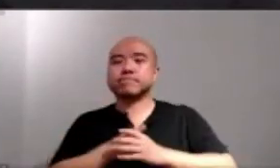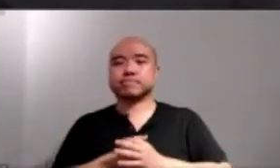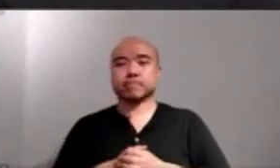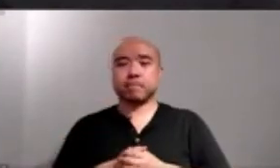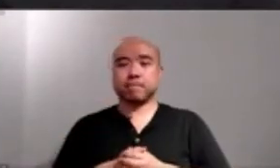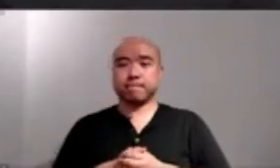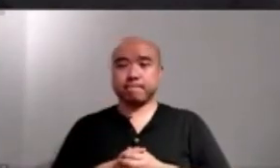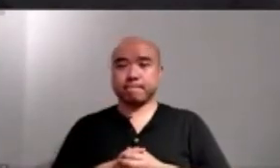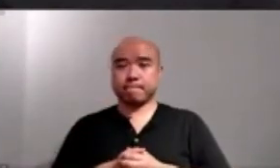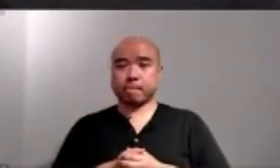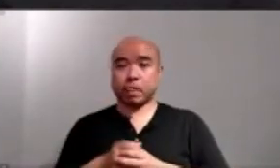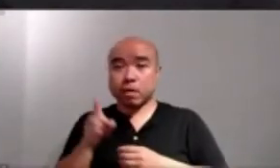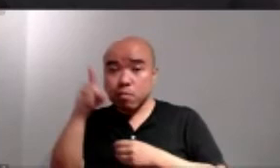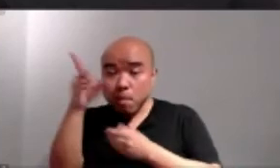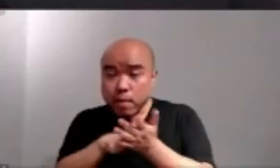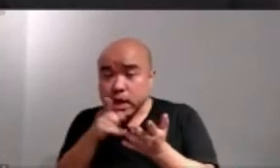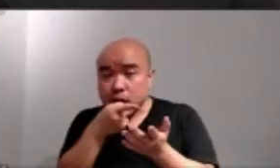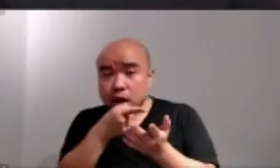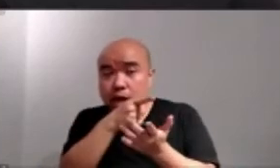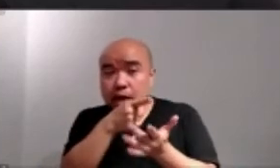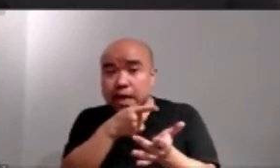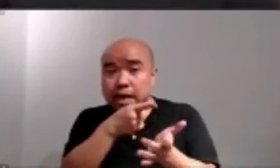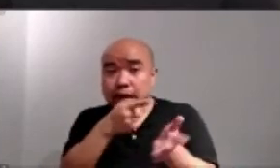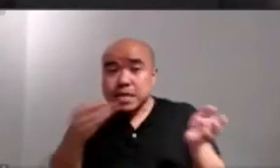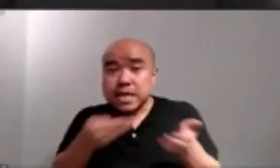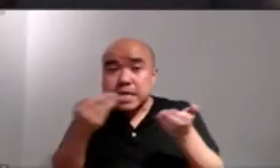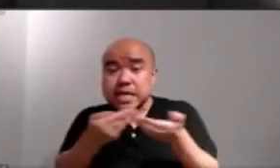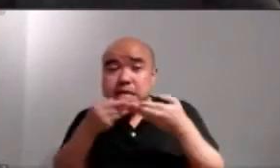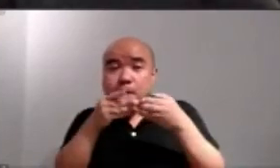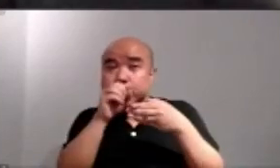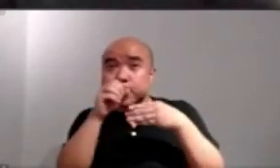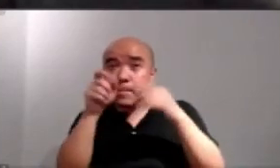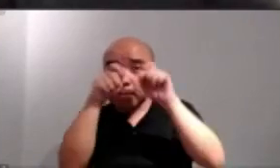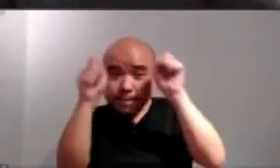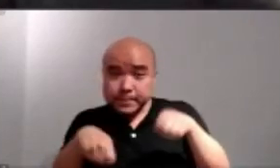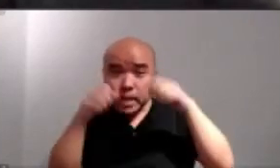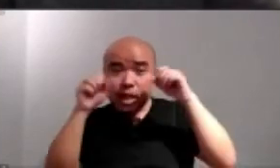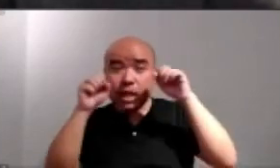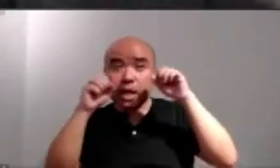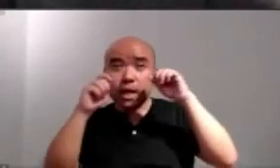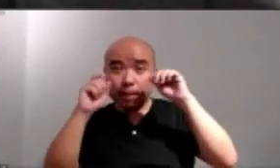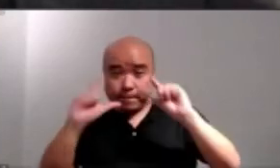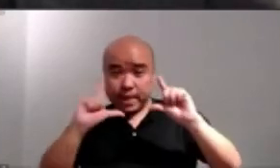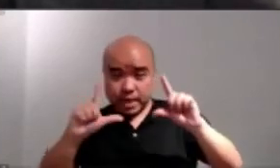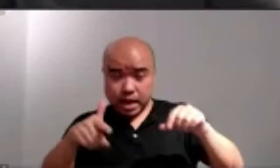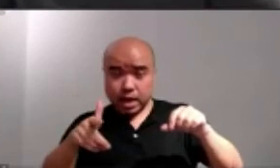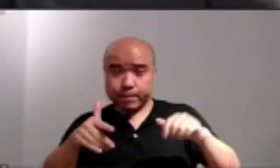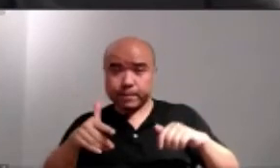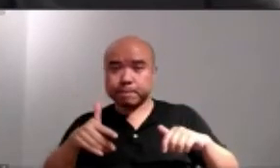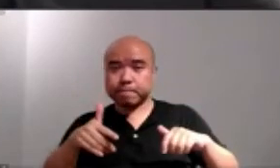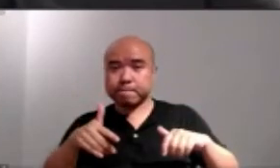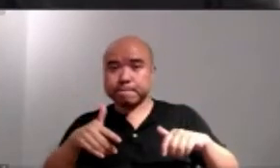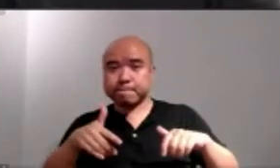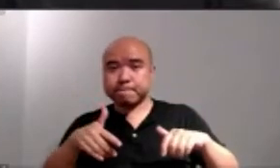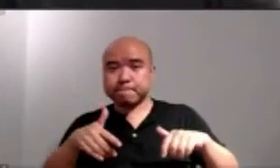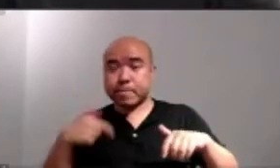係網上面嘅網民咧，你都可以踴躍去提出嘅問題嘅。我哋有各位社企嘅創辦人喺度啦，你隨時都可以問